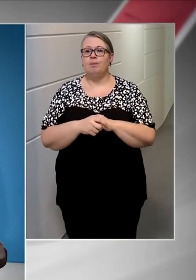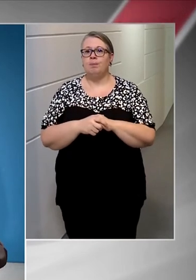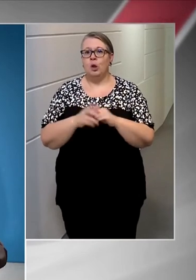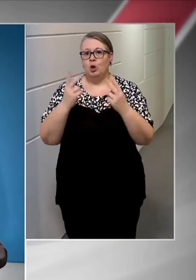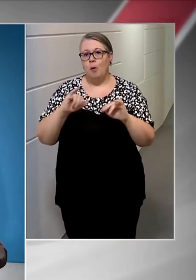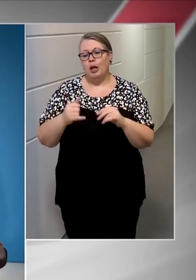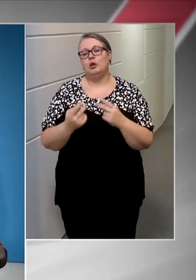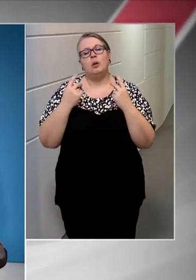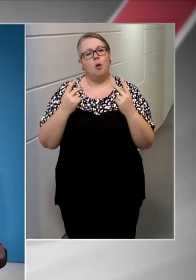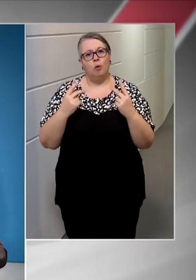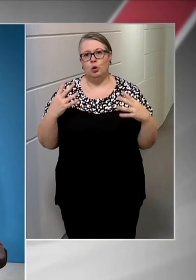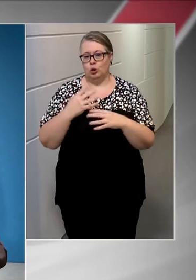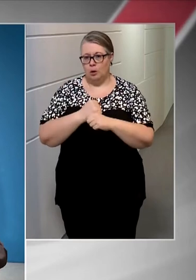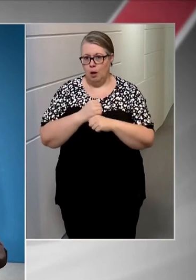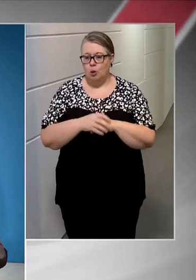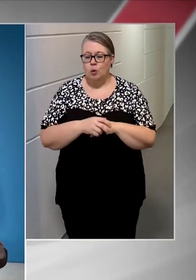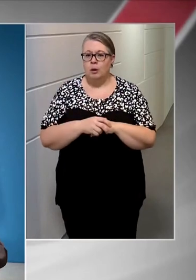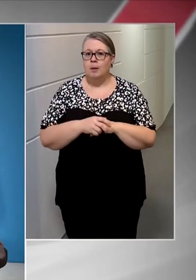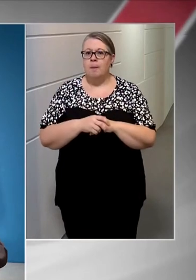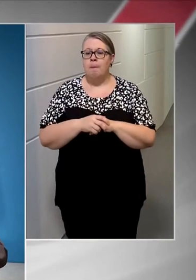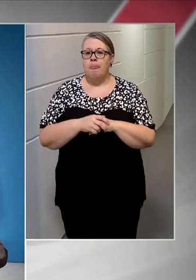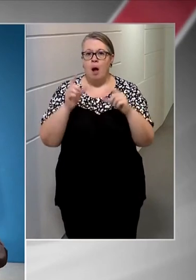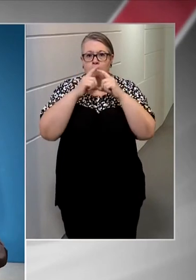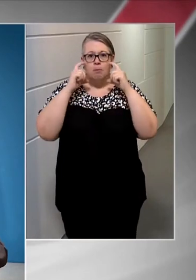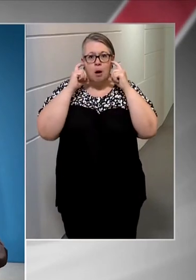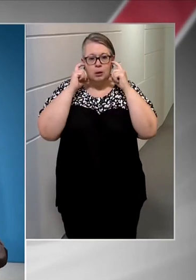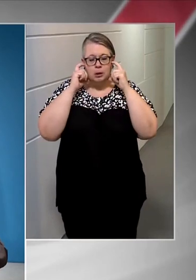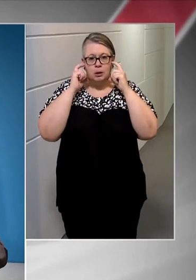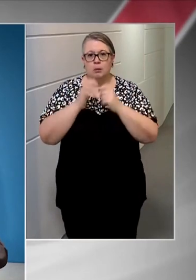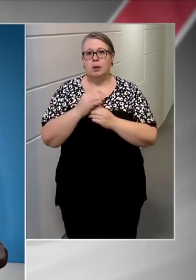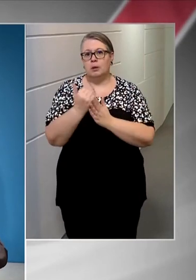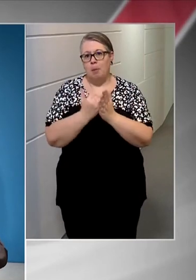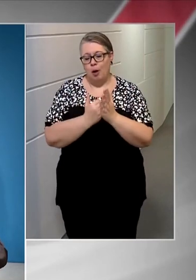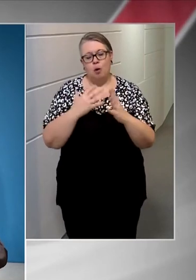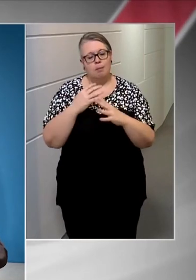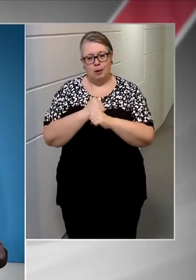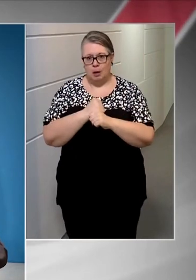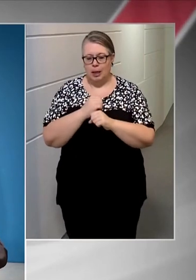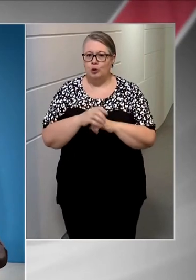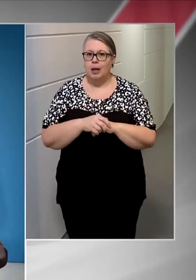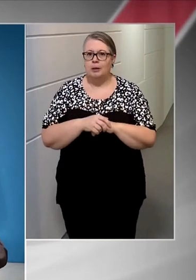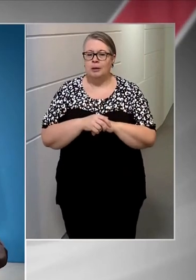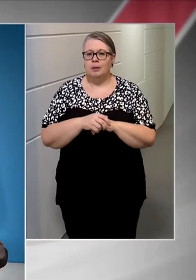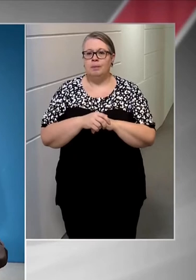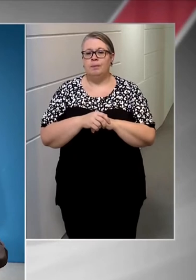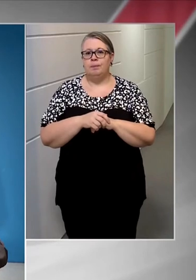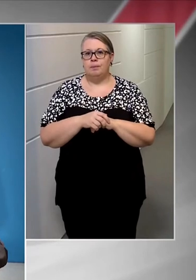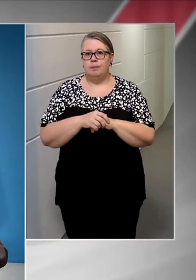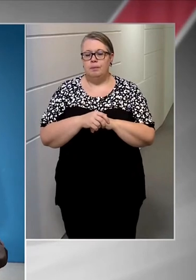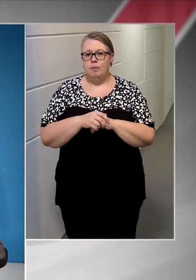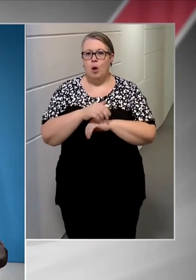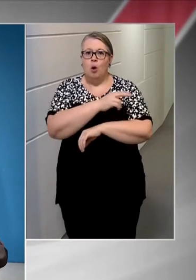További is kúcsfontosságonak tartjuk a maszkviselésre vonatkozó szabályoknak a betartását. A